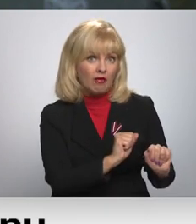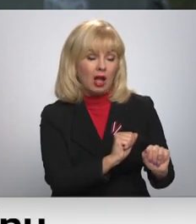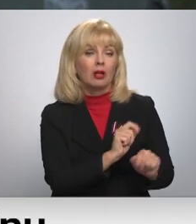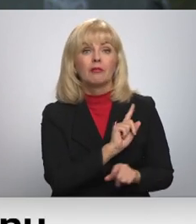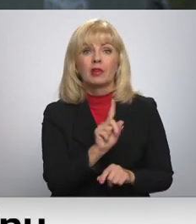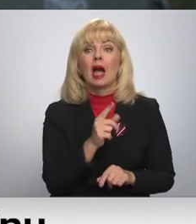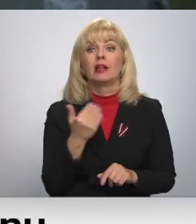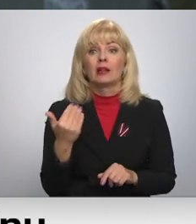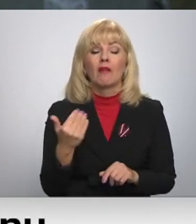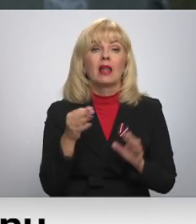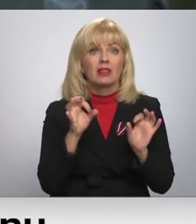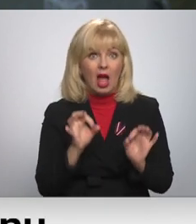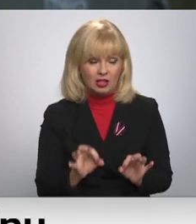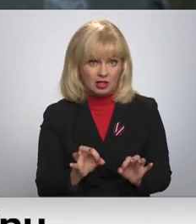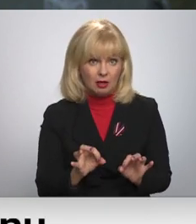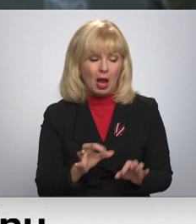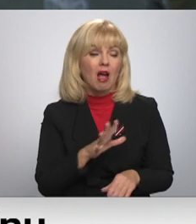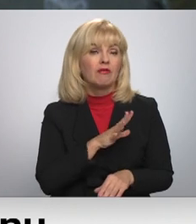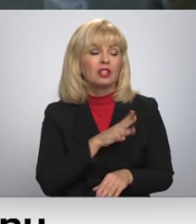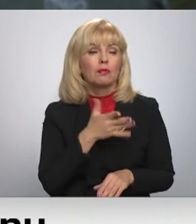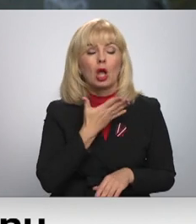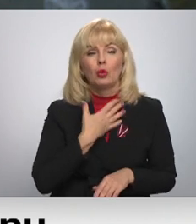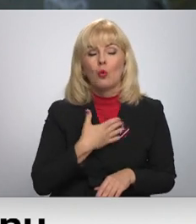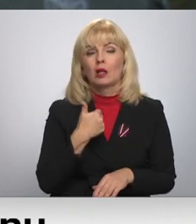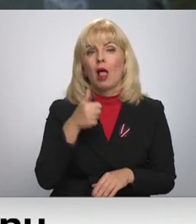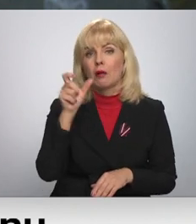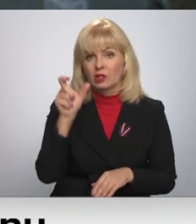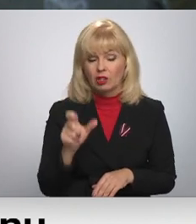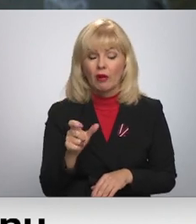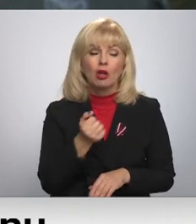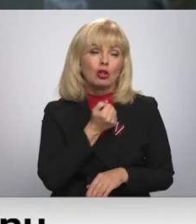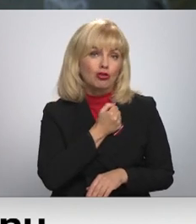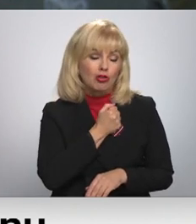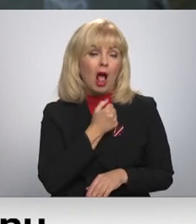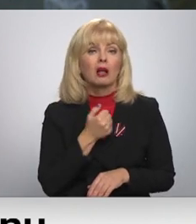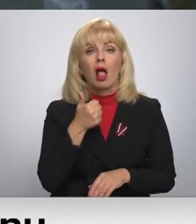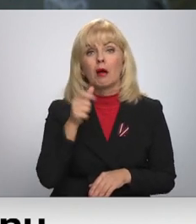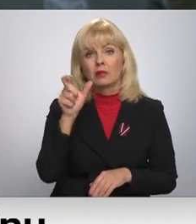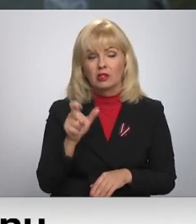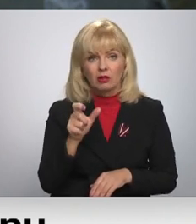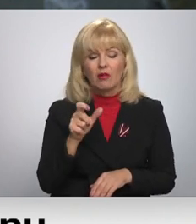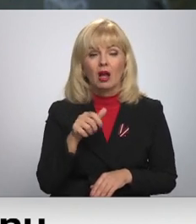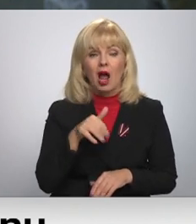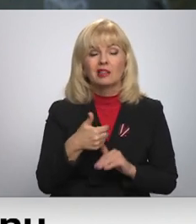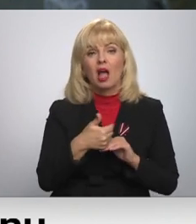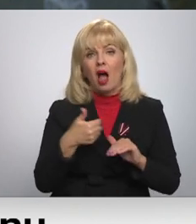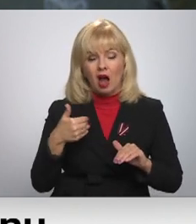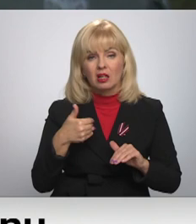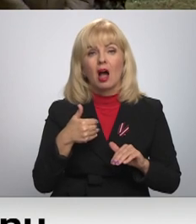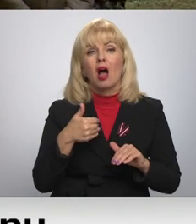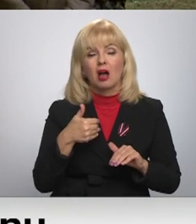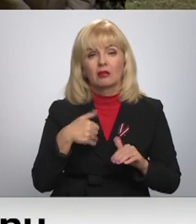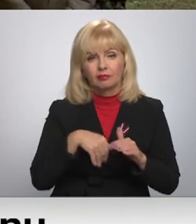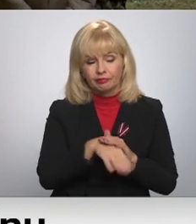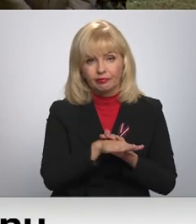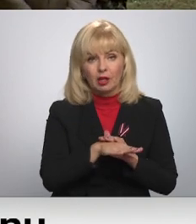ir tava taisnība. Viņš bija ļoti labs cilvēks un ļoti žēl, ka tādi labi cilvēki aiziet daudz agrāk nekā.